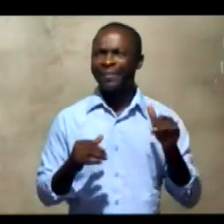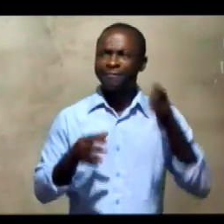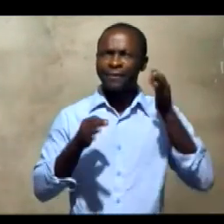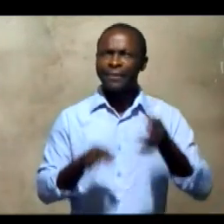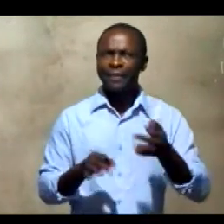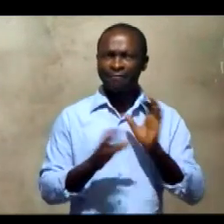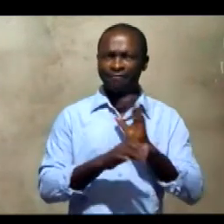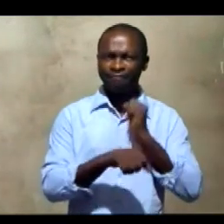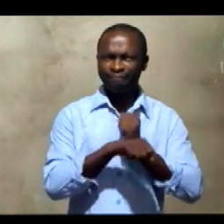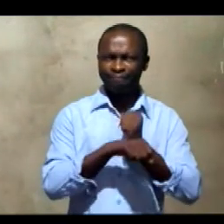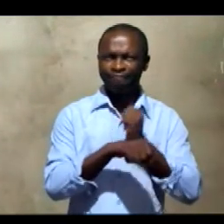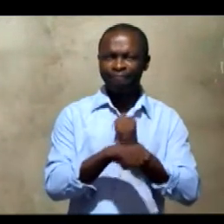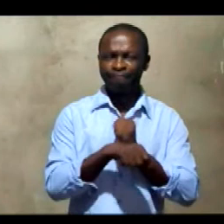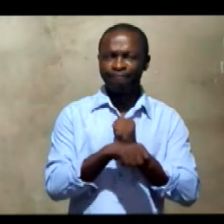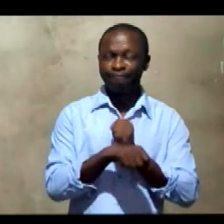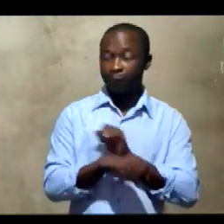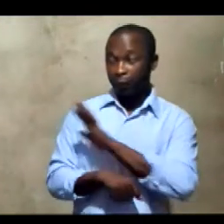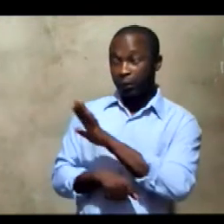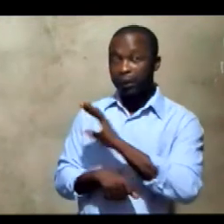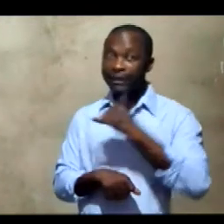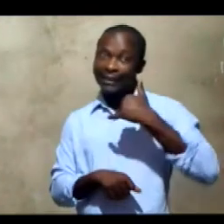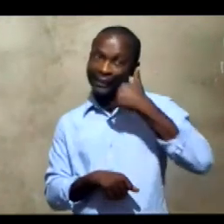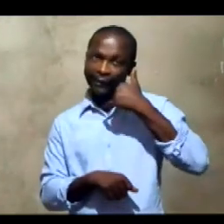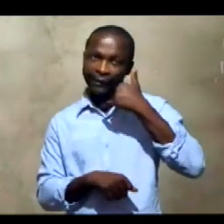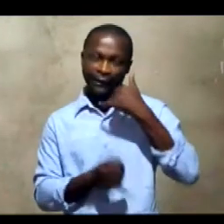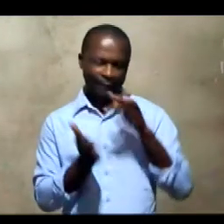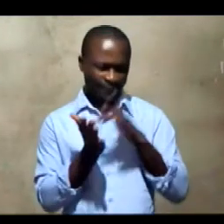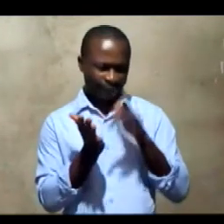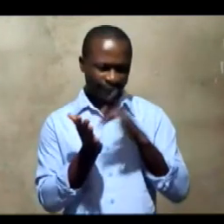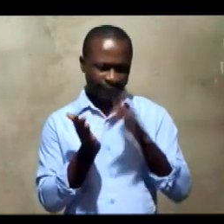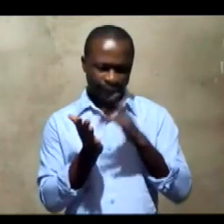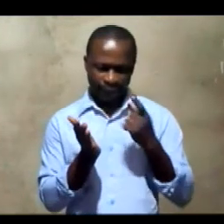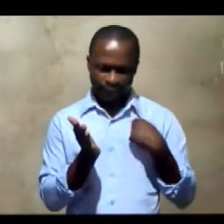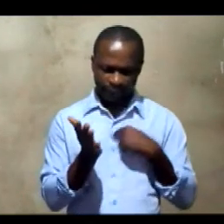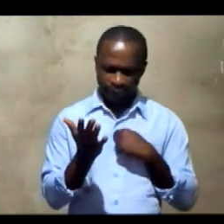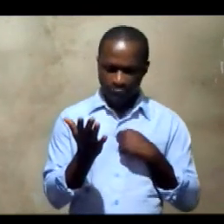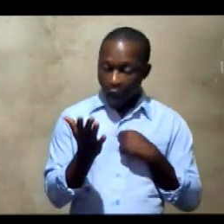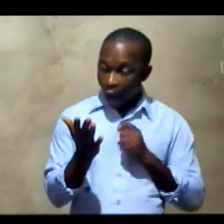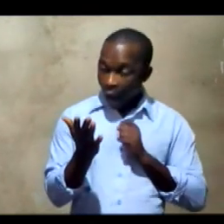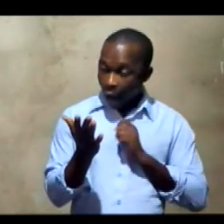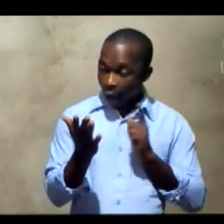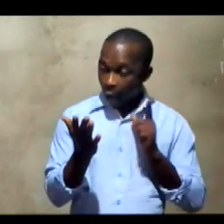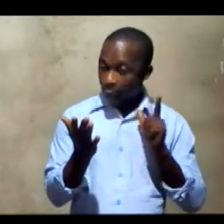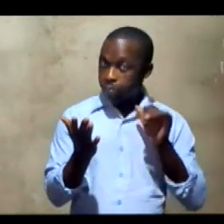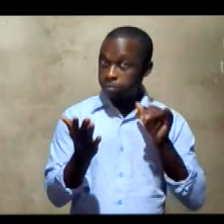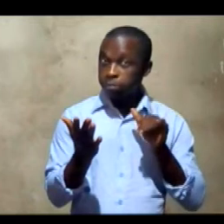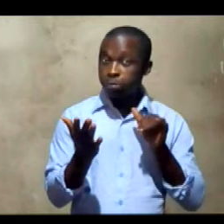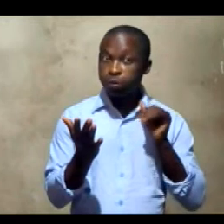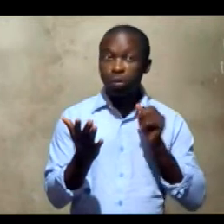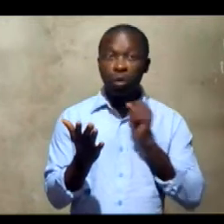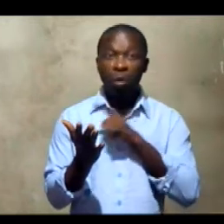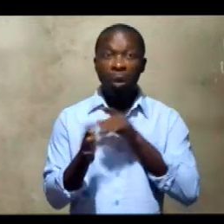l'identification de victimes à la fois en puissance et factuelle